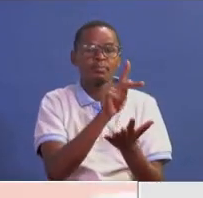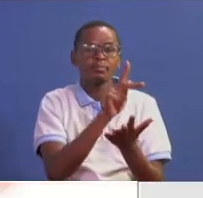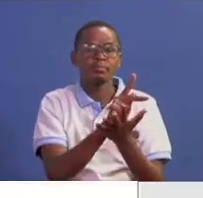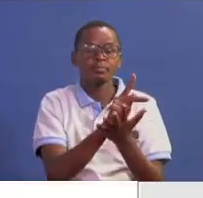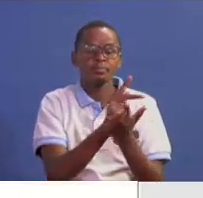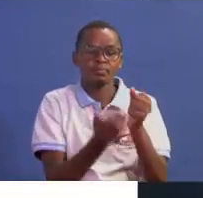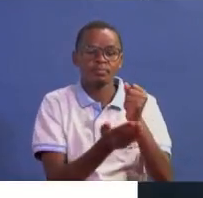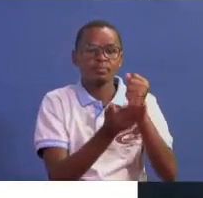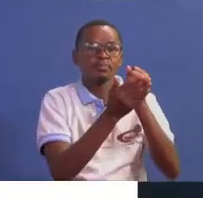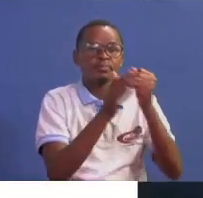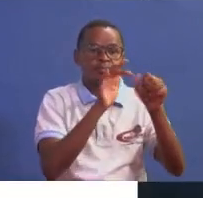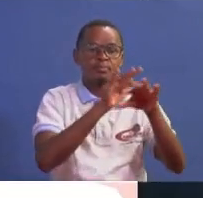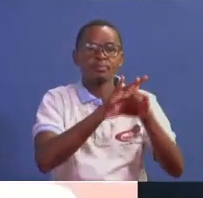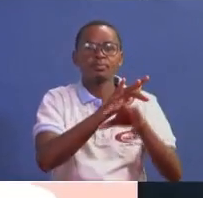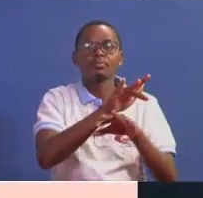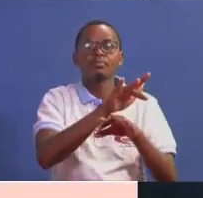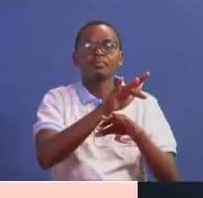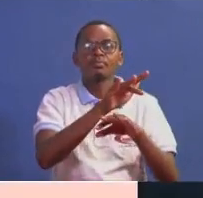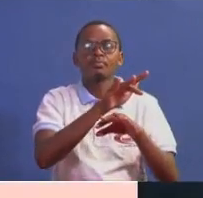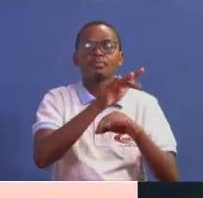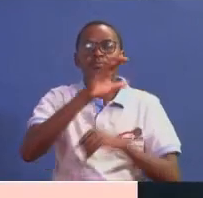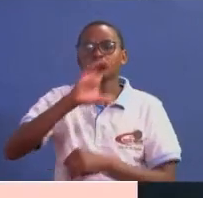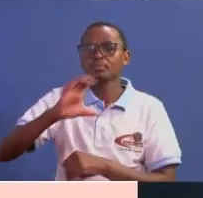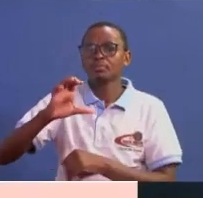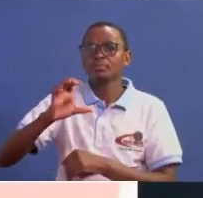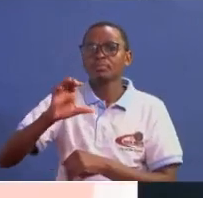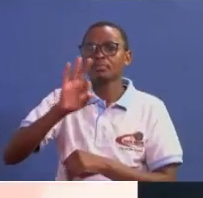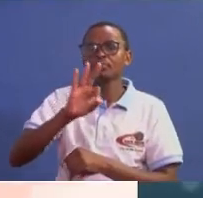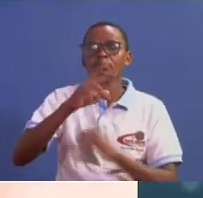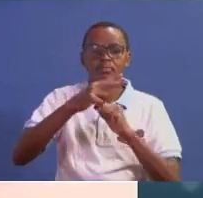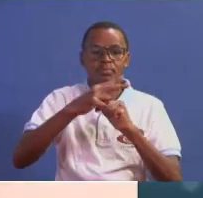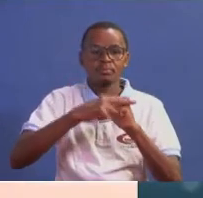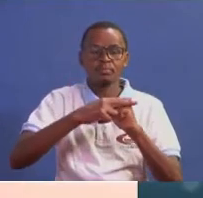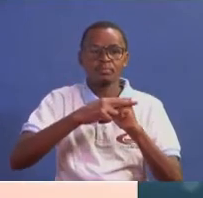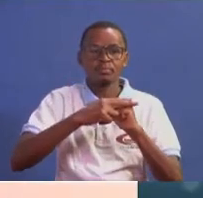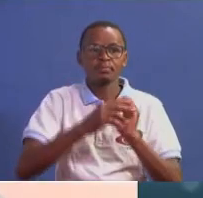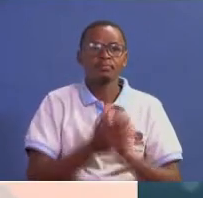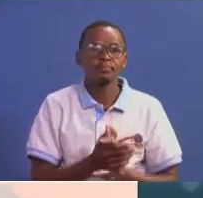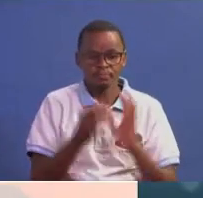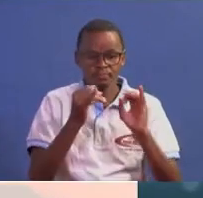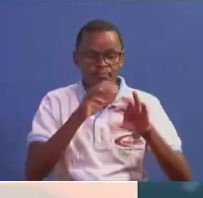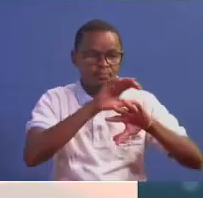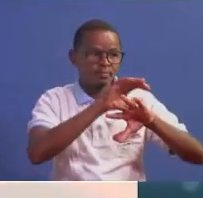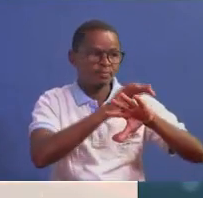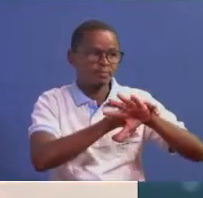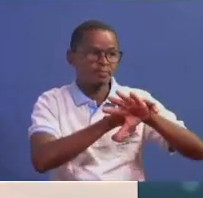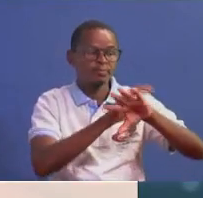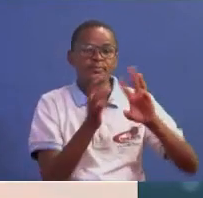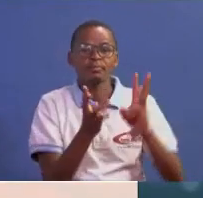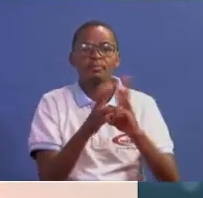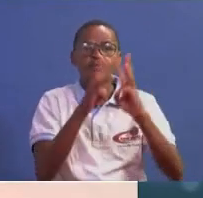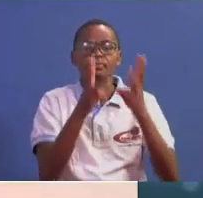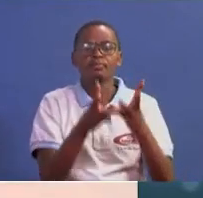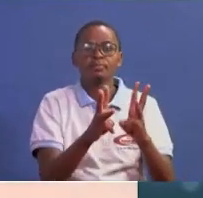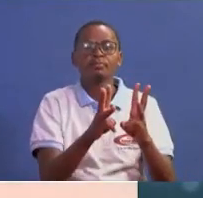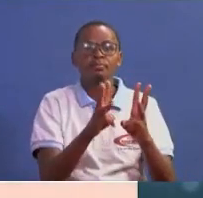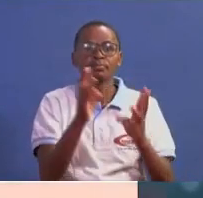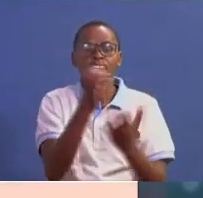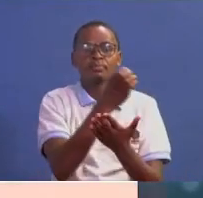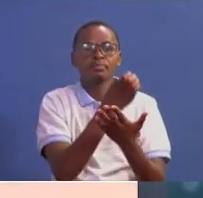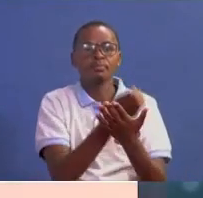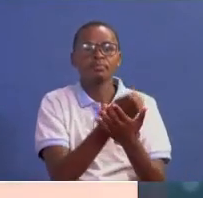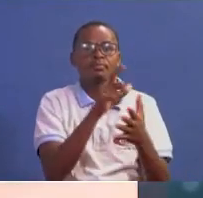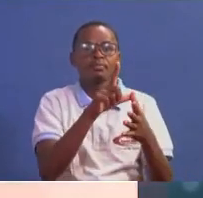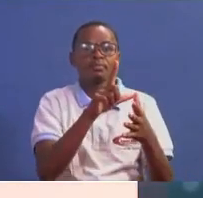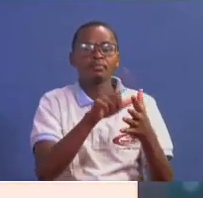fedha za kuwasaidia waathirika katika kaunti 37. Tumejipata pia katika hali ya